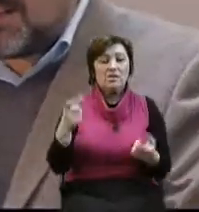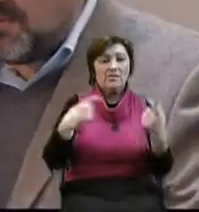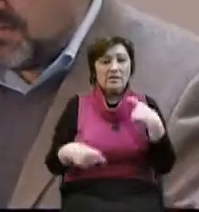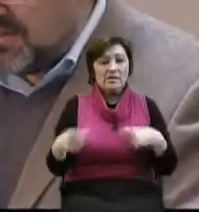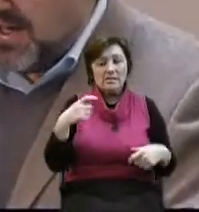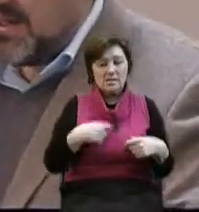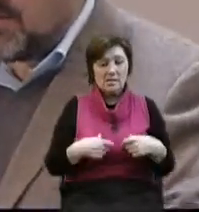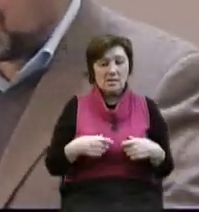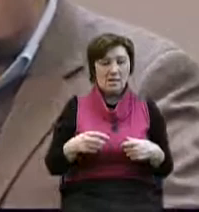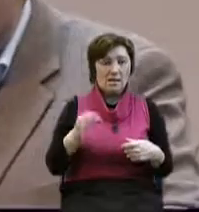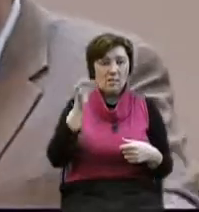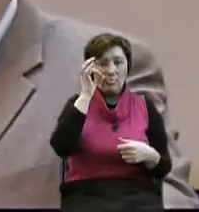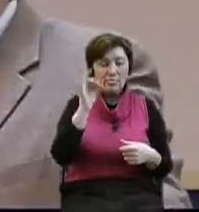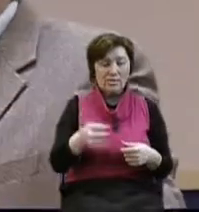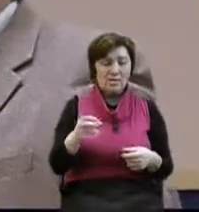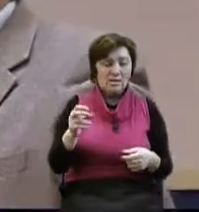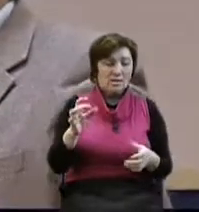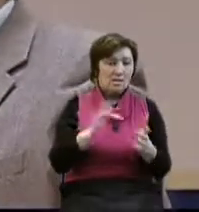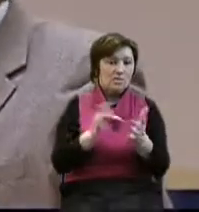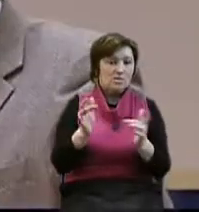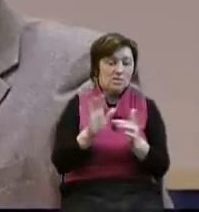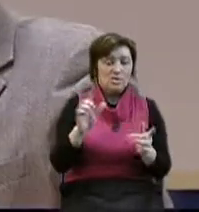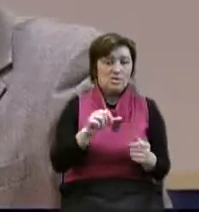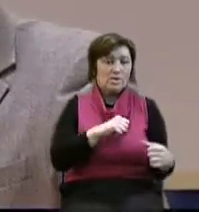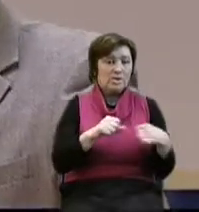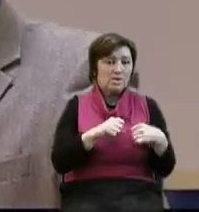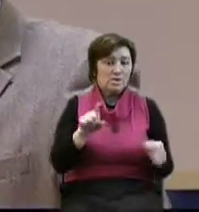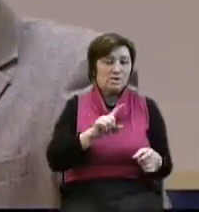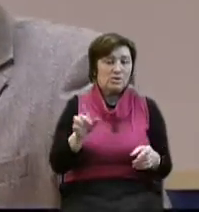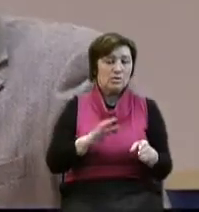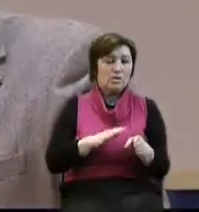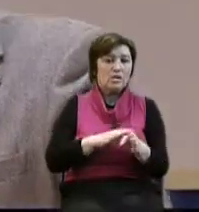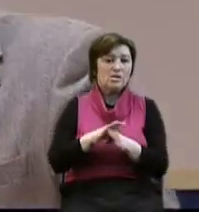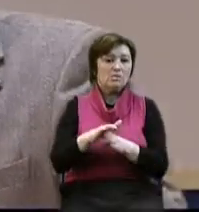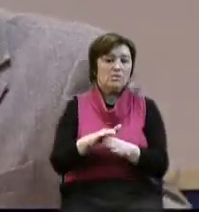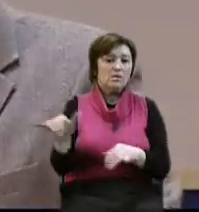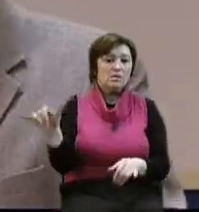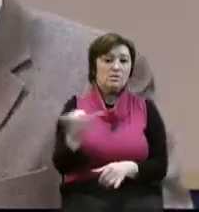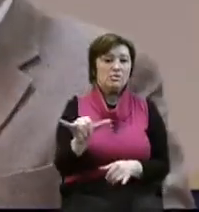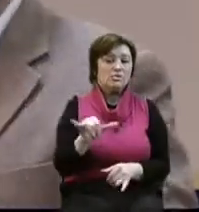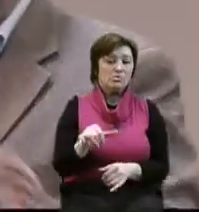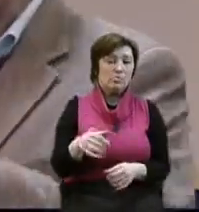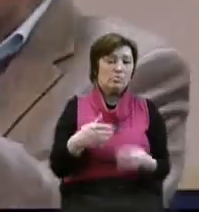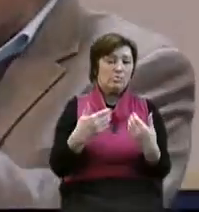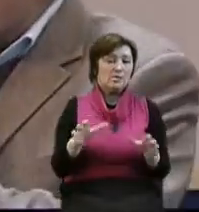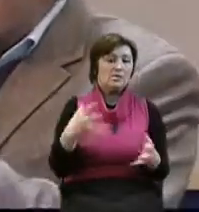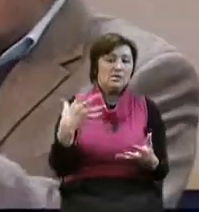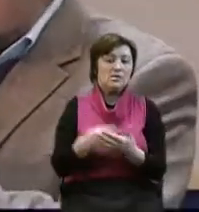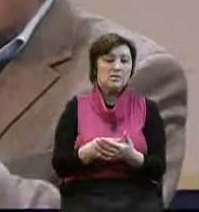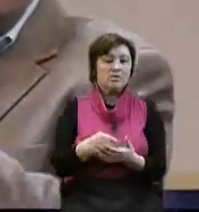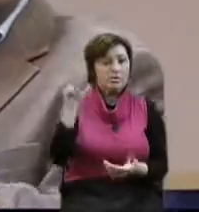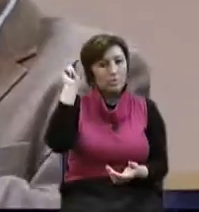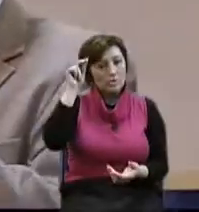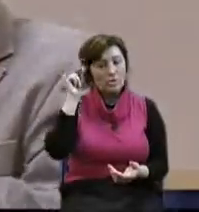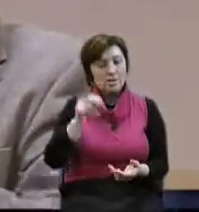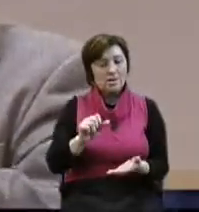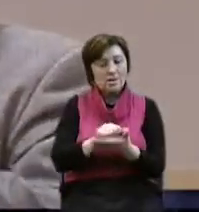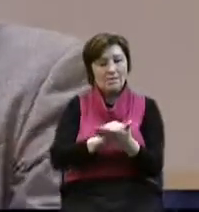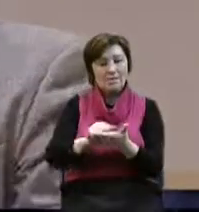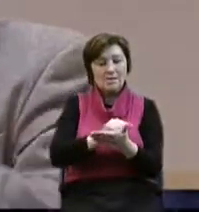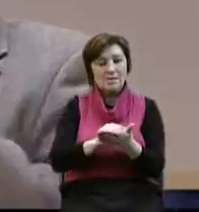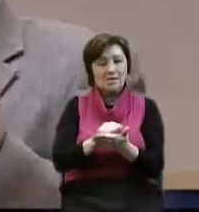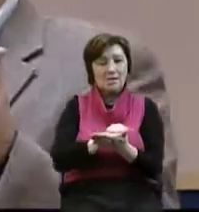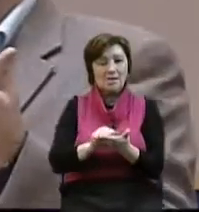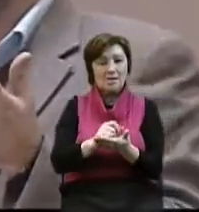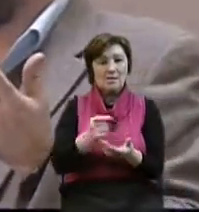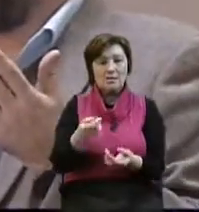не соблюдает субботы или грешит тем, что позволил своим ученикам растирать или молотить, с их точки зрения,